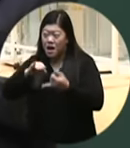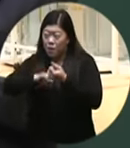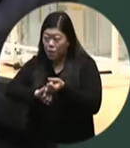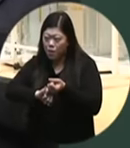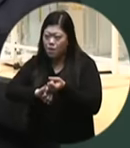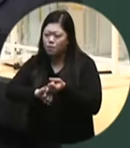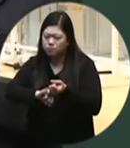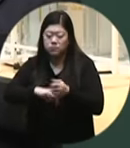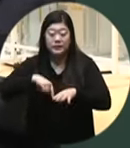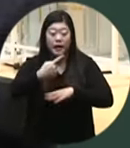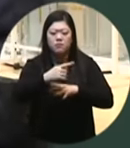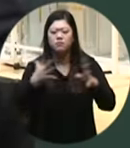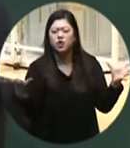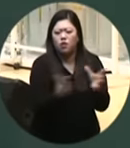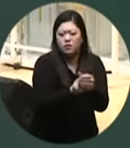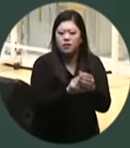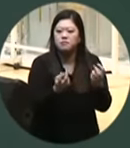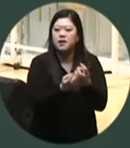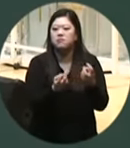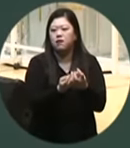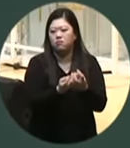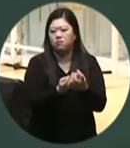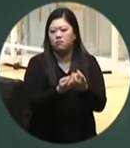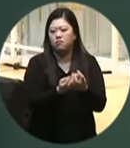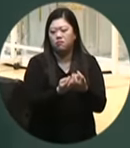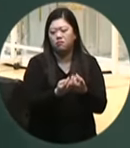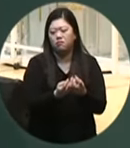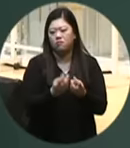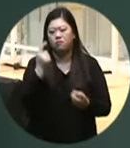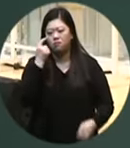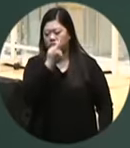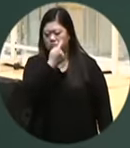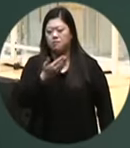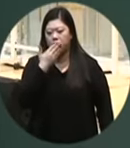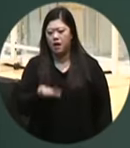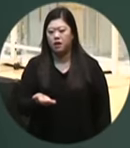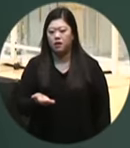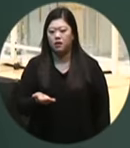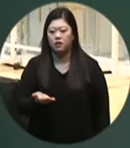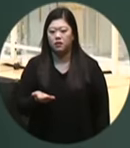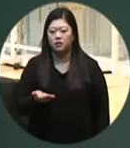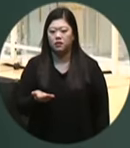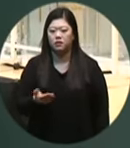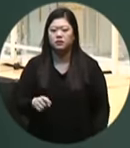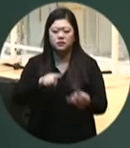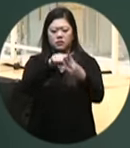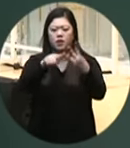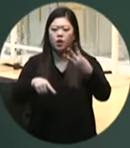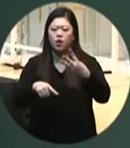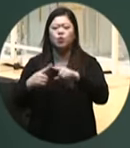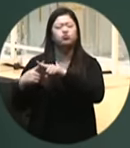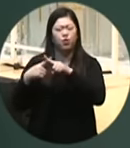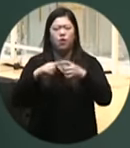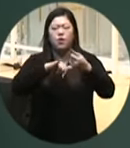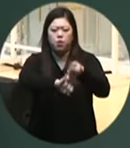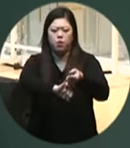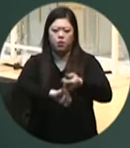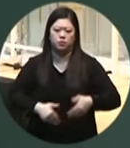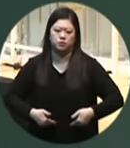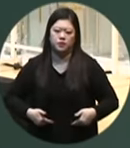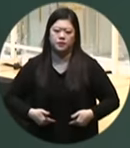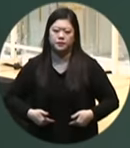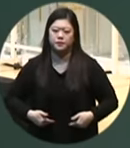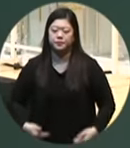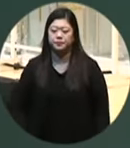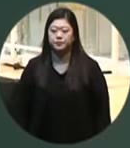거예요. You'll see what is absolute. 이거 지금 방법입니다. 어디 가든지 기억해야 돼요. 방법입니다. I'm telling you about the method and you can apply this anywhere and